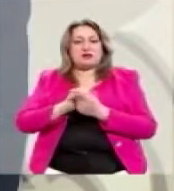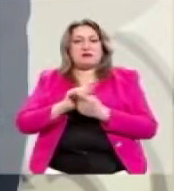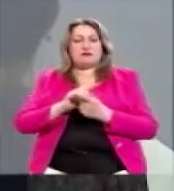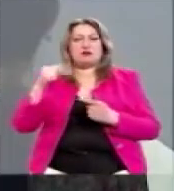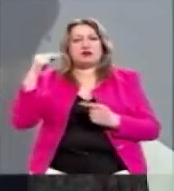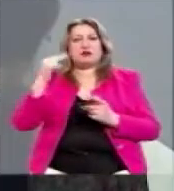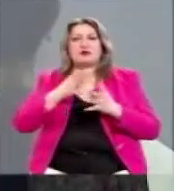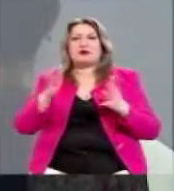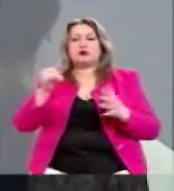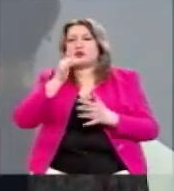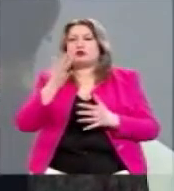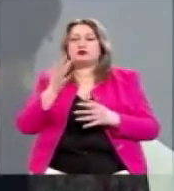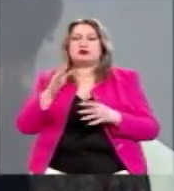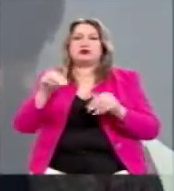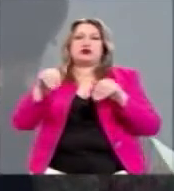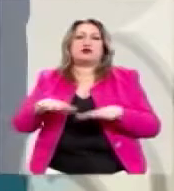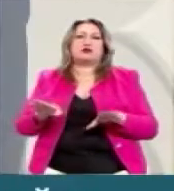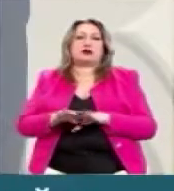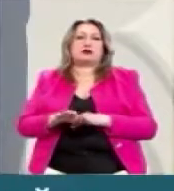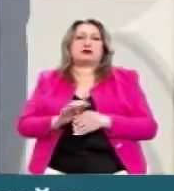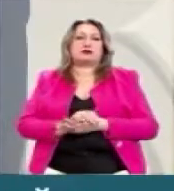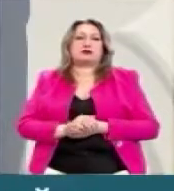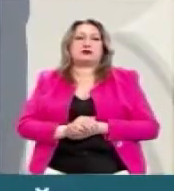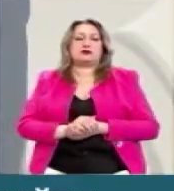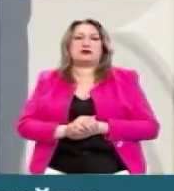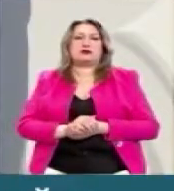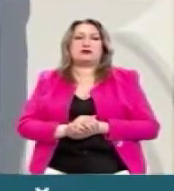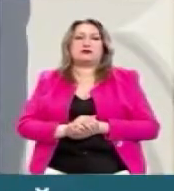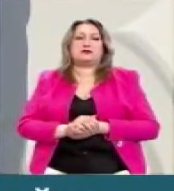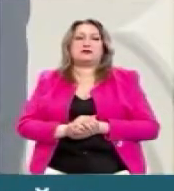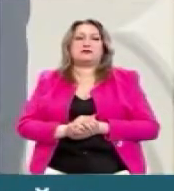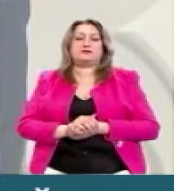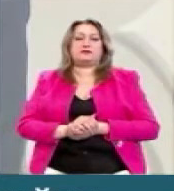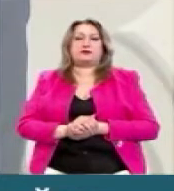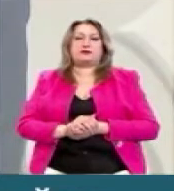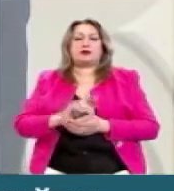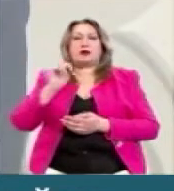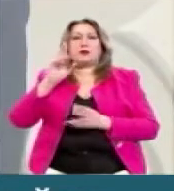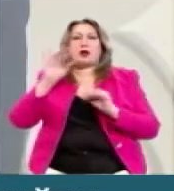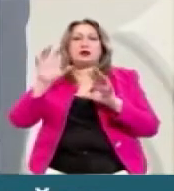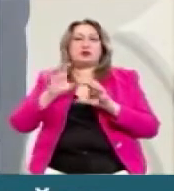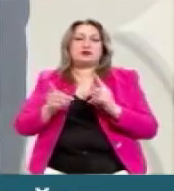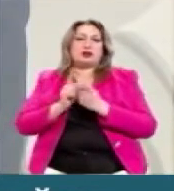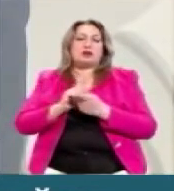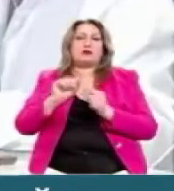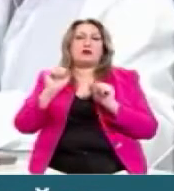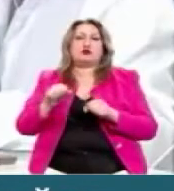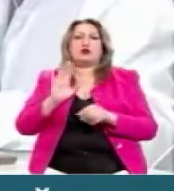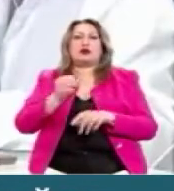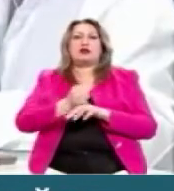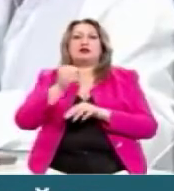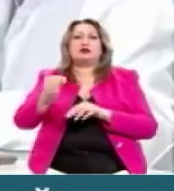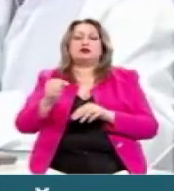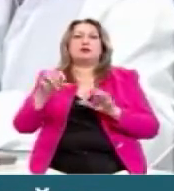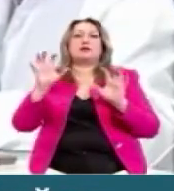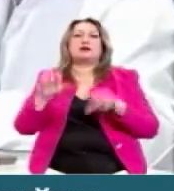қазіргі өзгерістерге сәйкес бұндай нелерді президент енді жасай алмайды. Ол шектеу емес па?